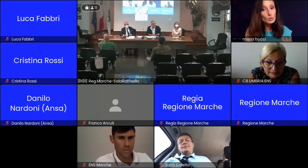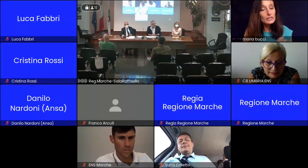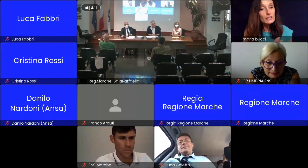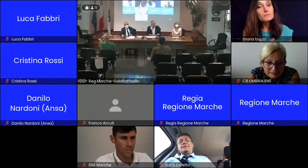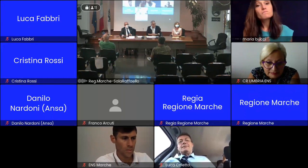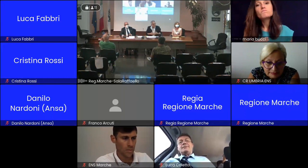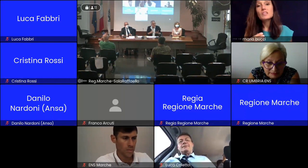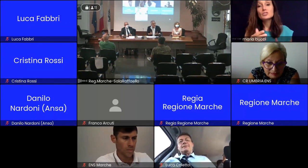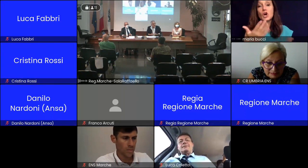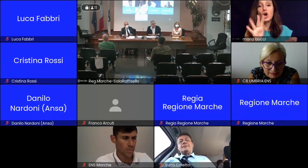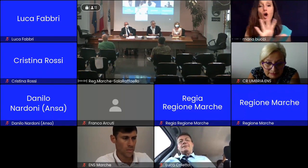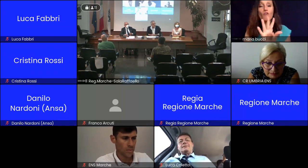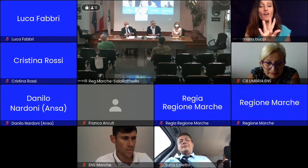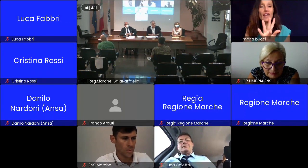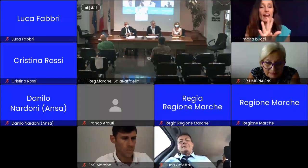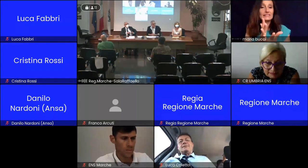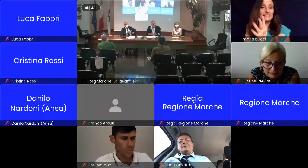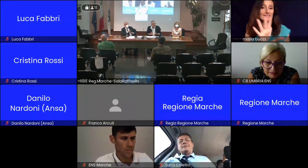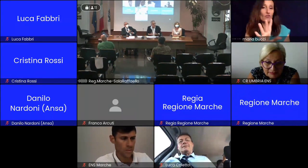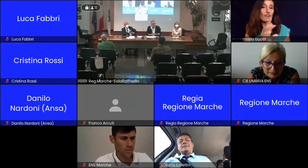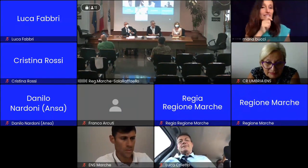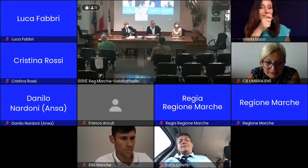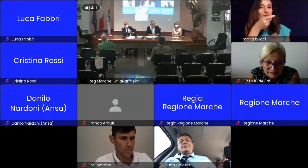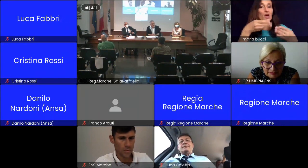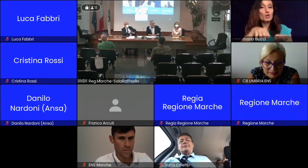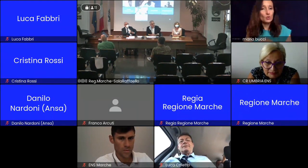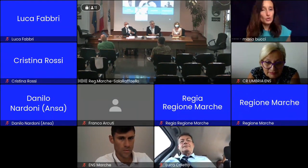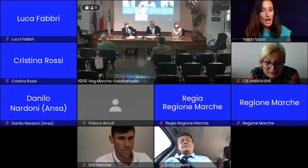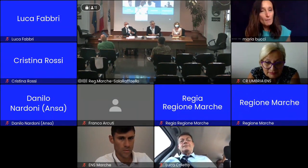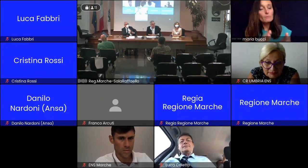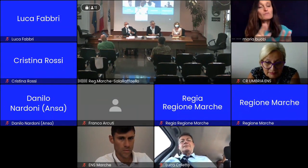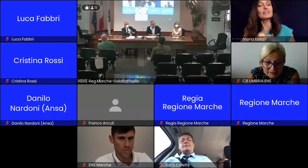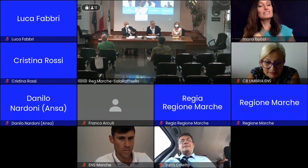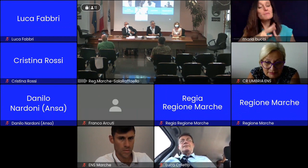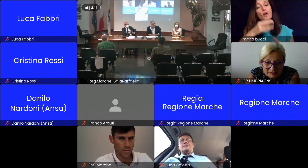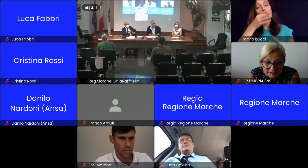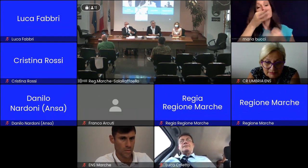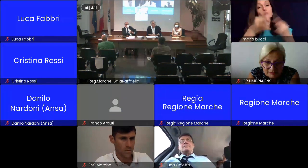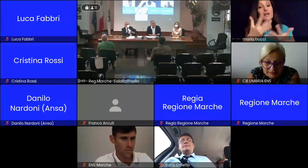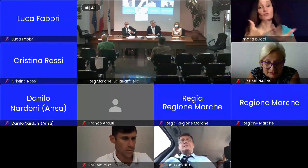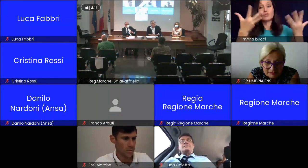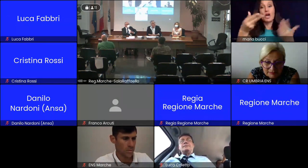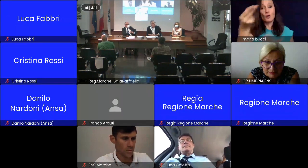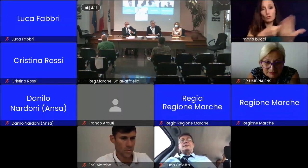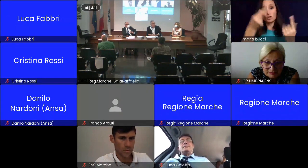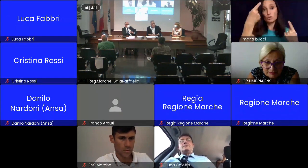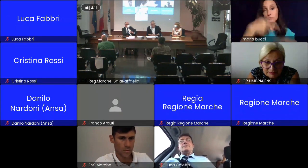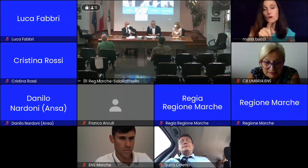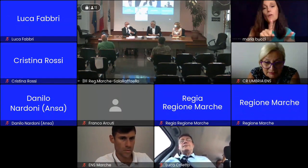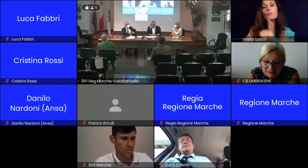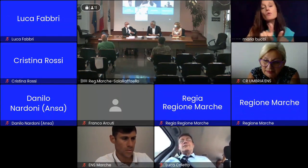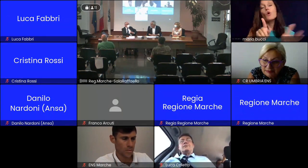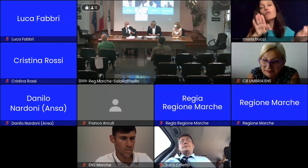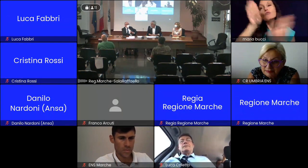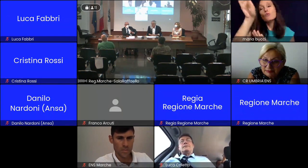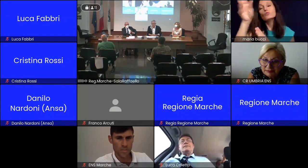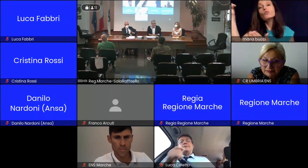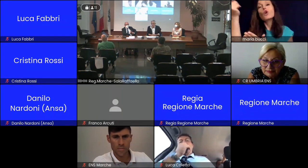dare al grande tema appunto della disabilità, in questo caso della disabilità sensoriale. Grazie ai